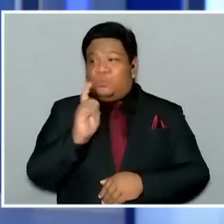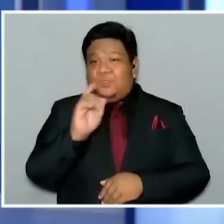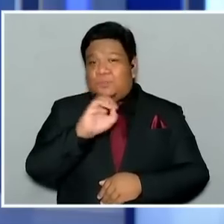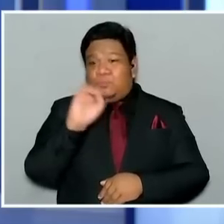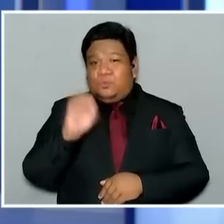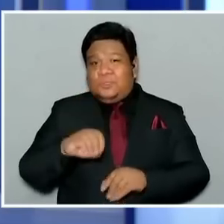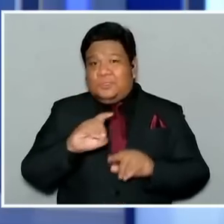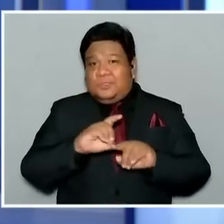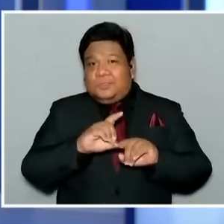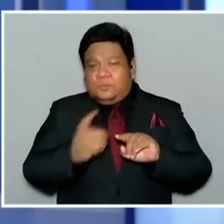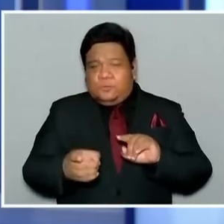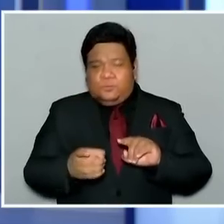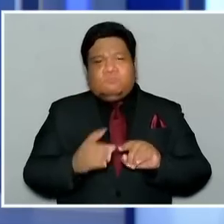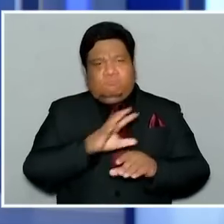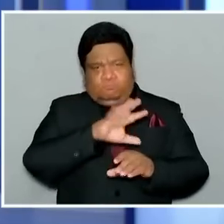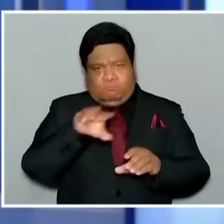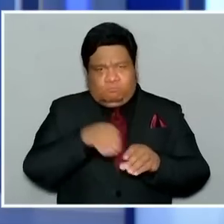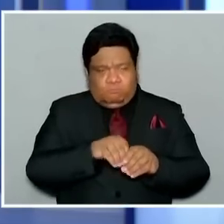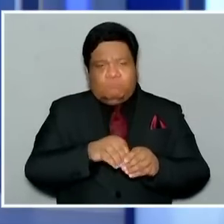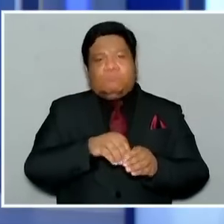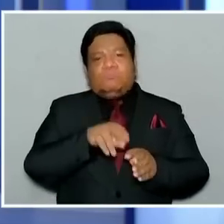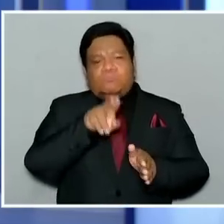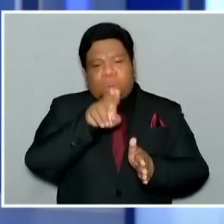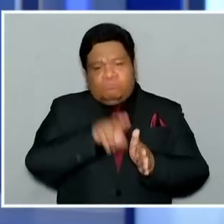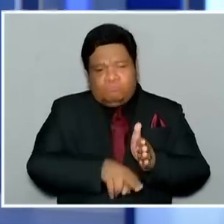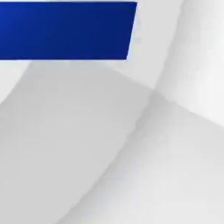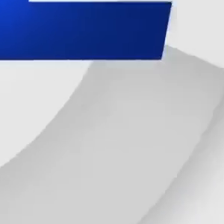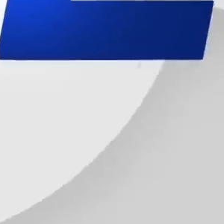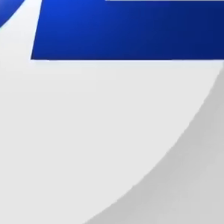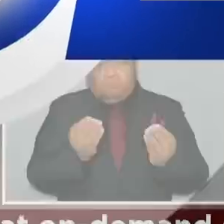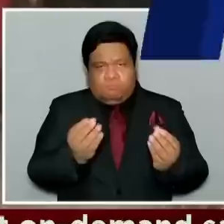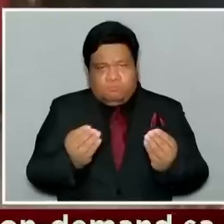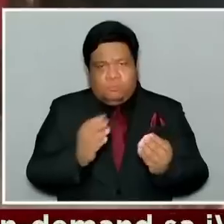paglibing. Nagpapatrol, Jack Batalyones.